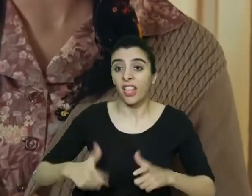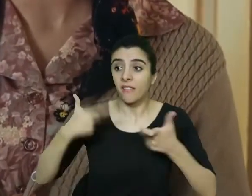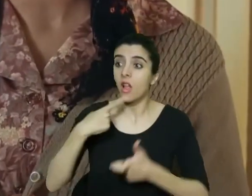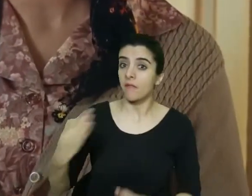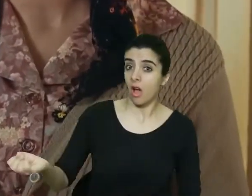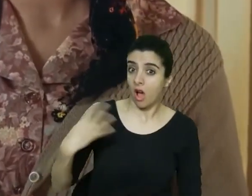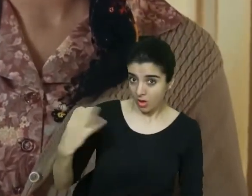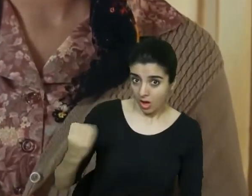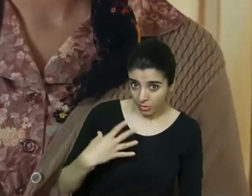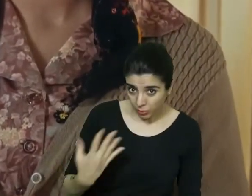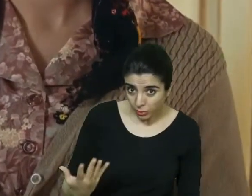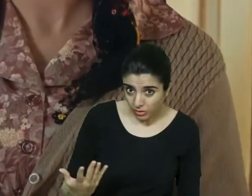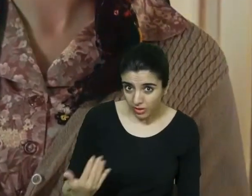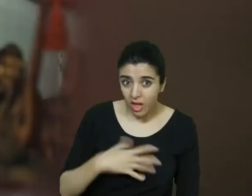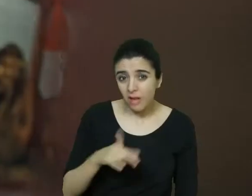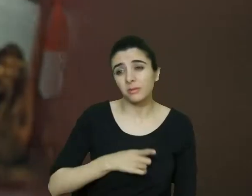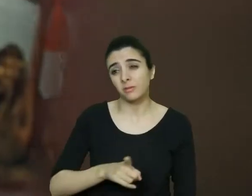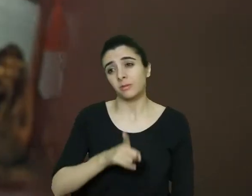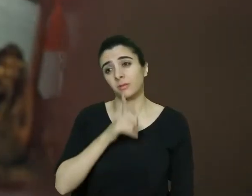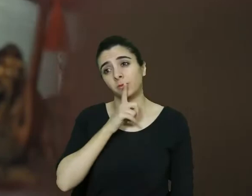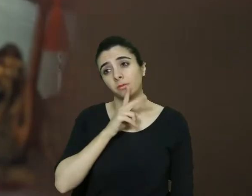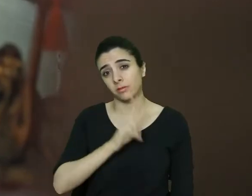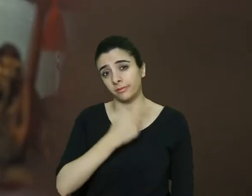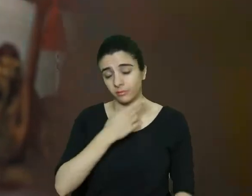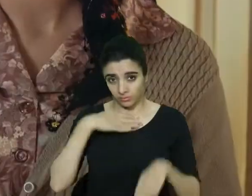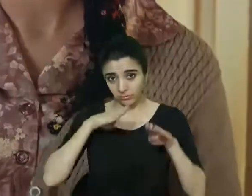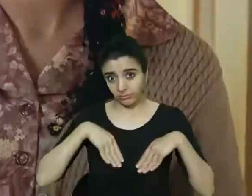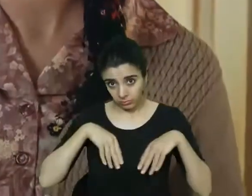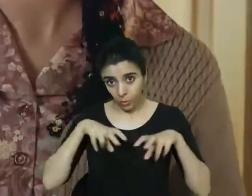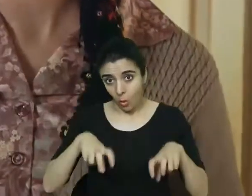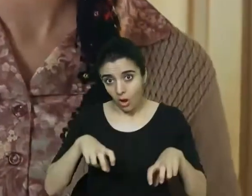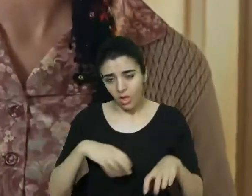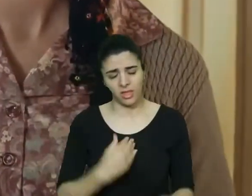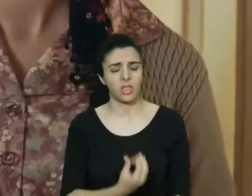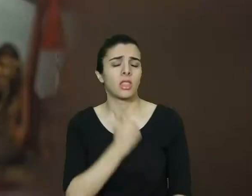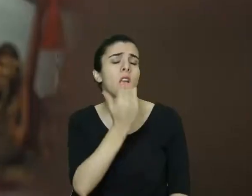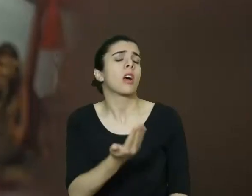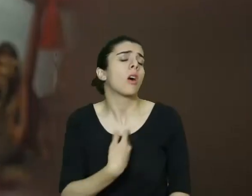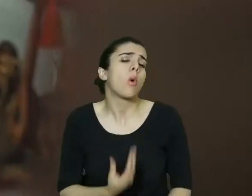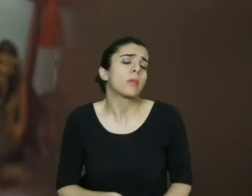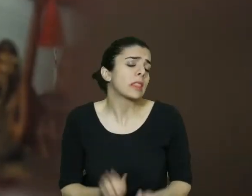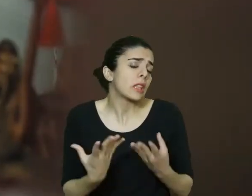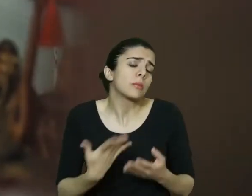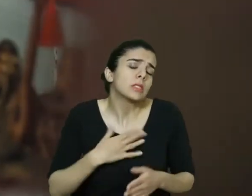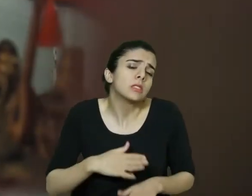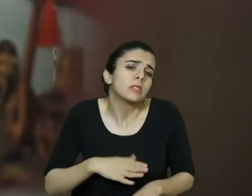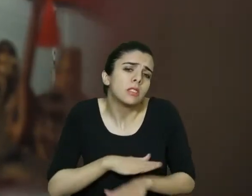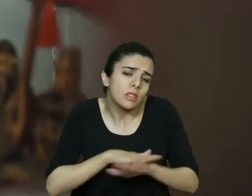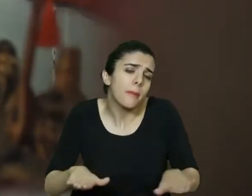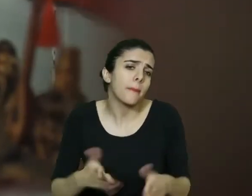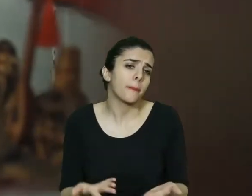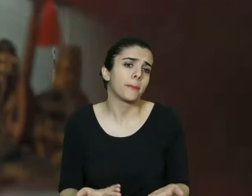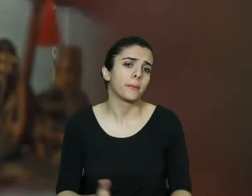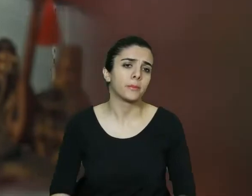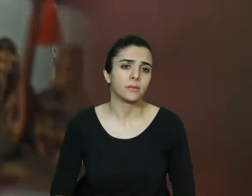üstümüze saldıracak. Bizim elimizde armut toplayacak öyle mi? Yetti artık canımıza. Öfkeli tebessüm etti.